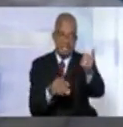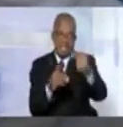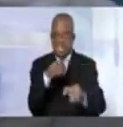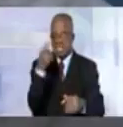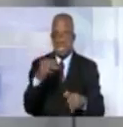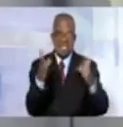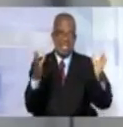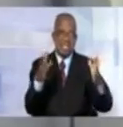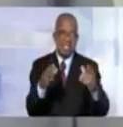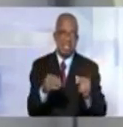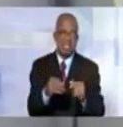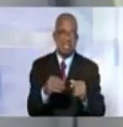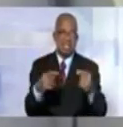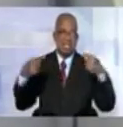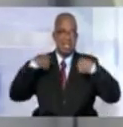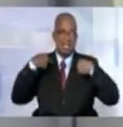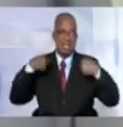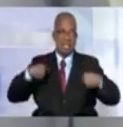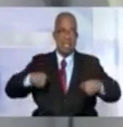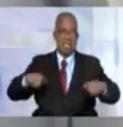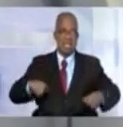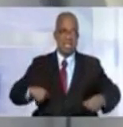la mer